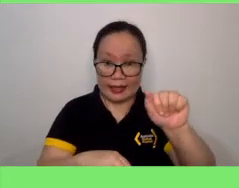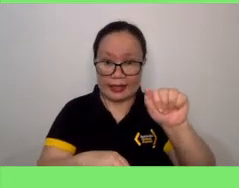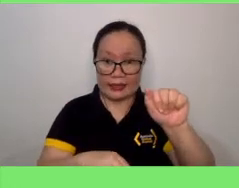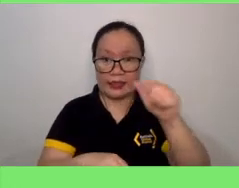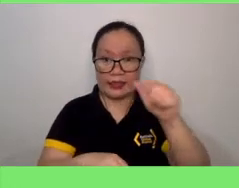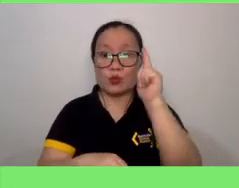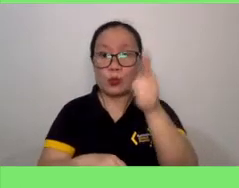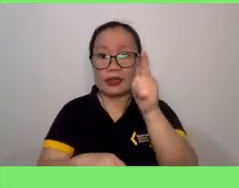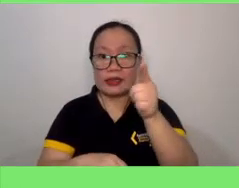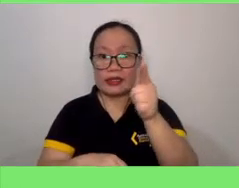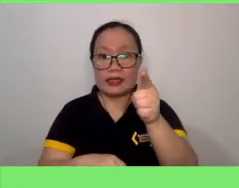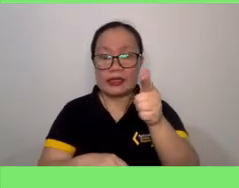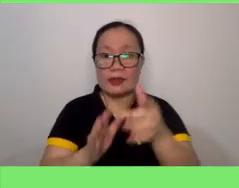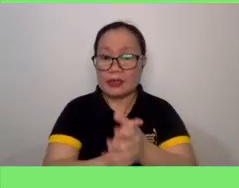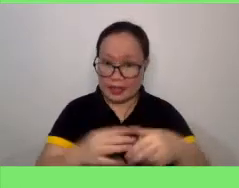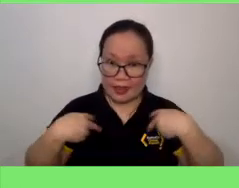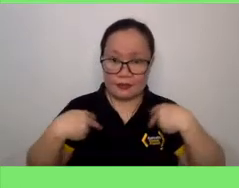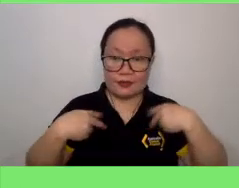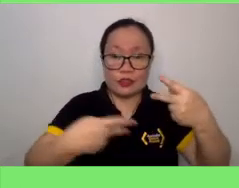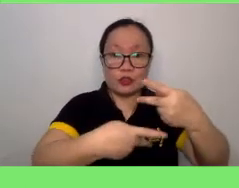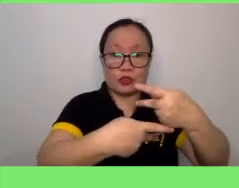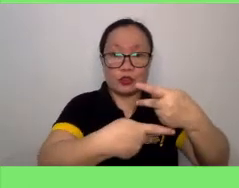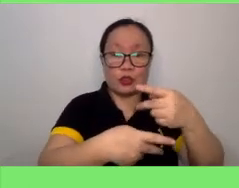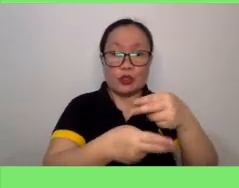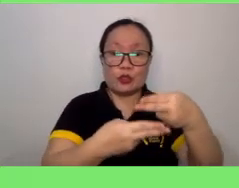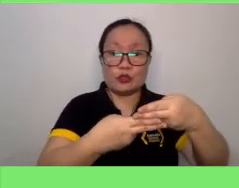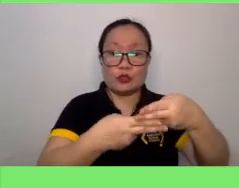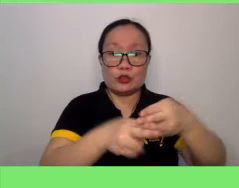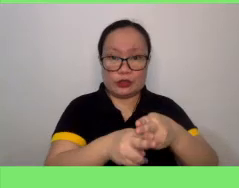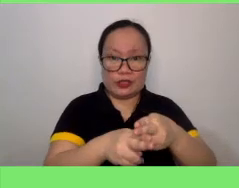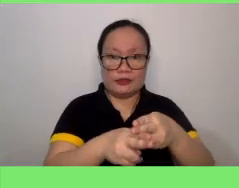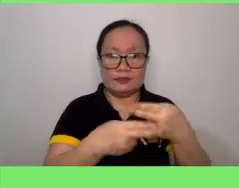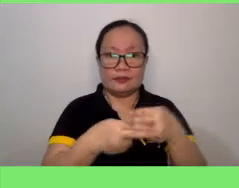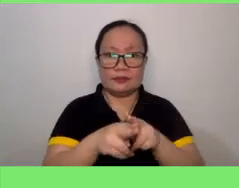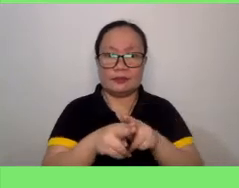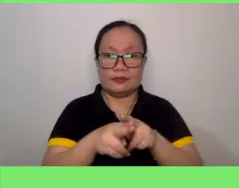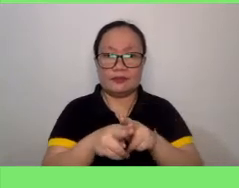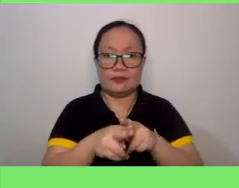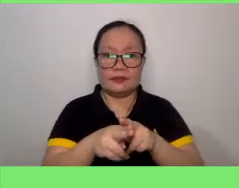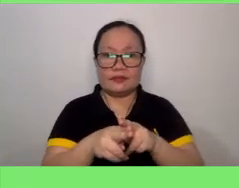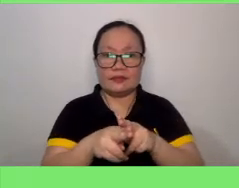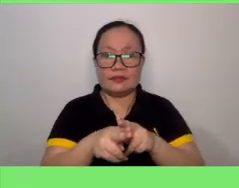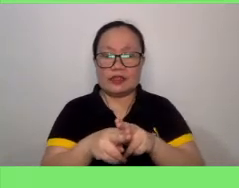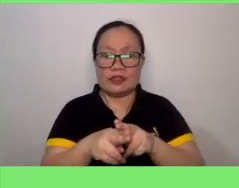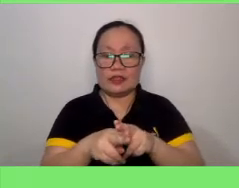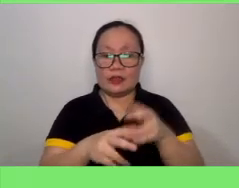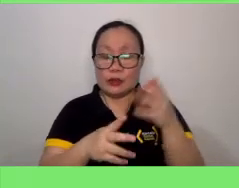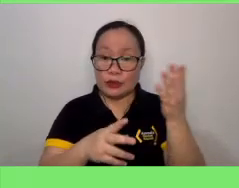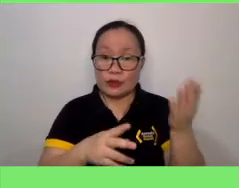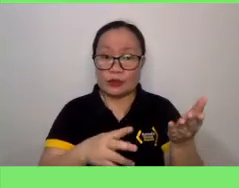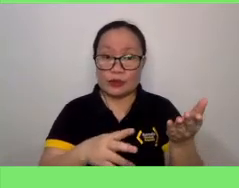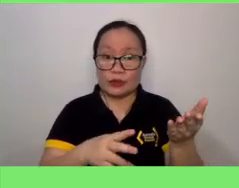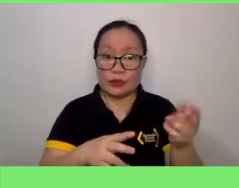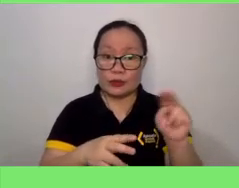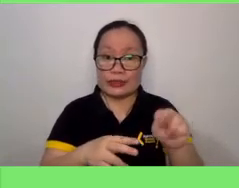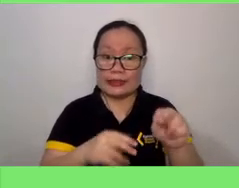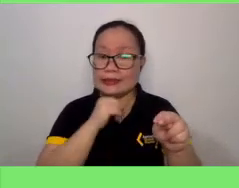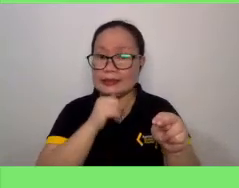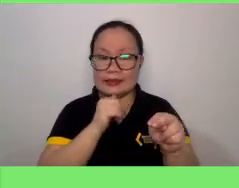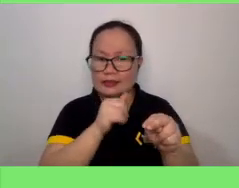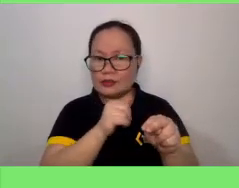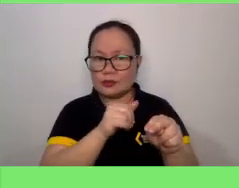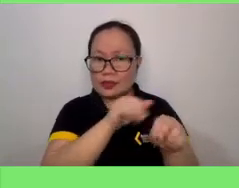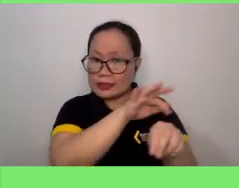20. Right? Pero, may shortcut dyan. Sabi ko nga, hindi mo siya kailangan i-expand. Kung napanood nyo po yung laws of